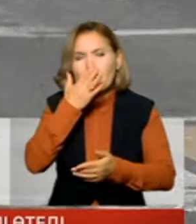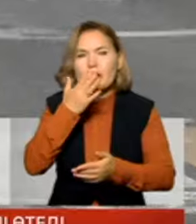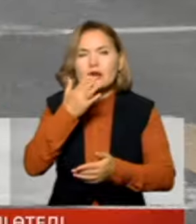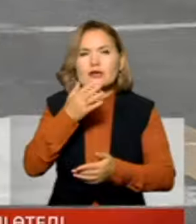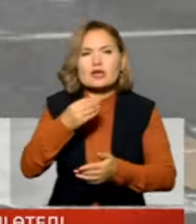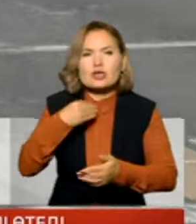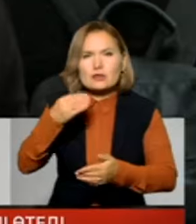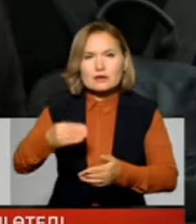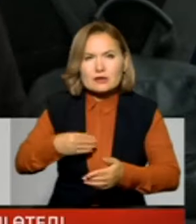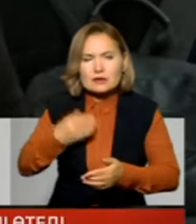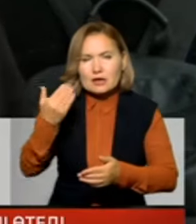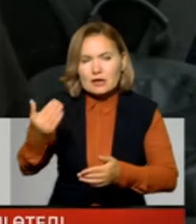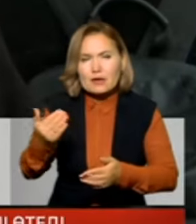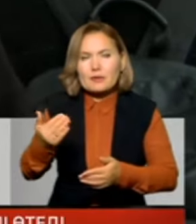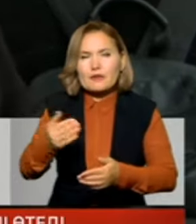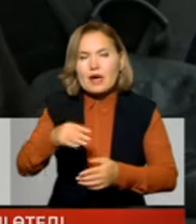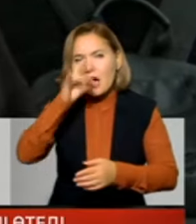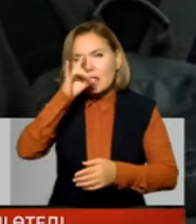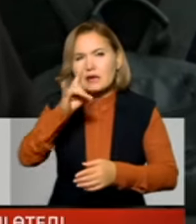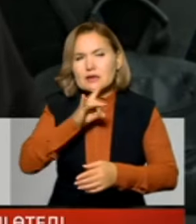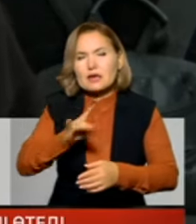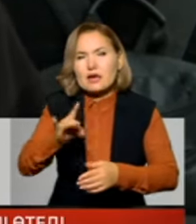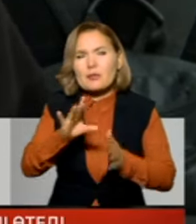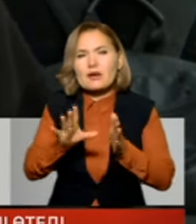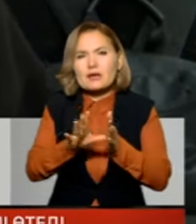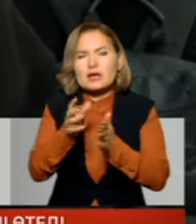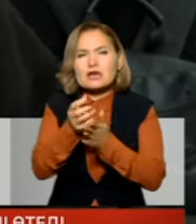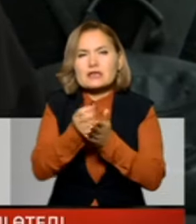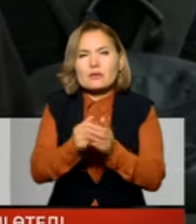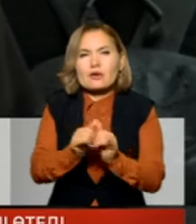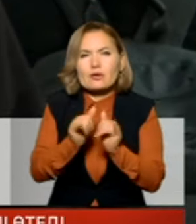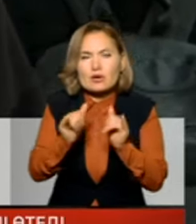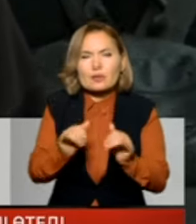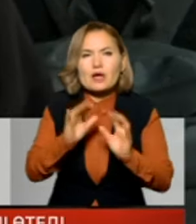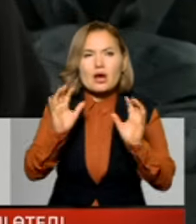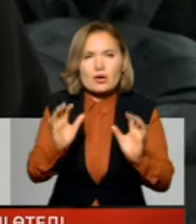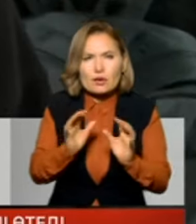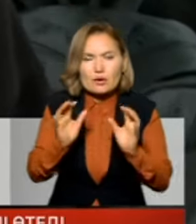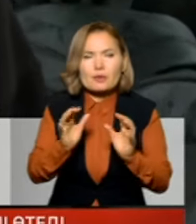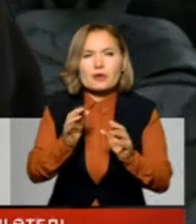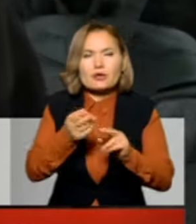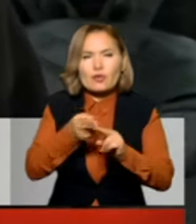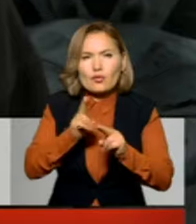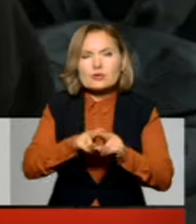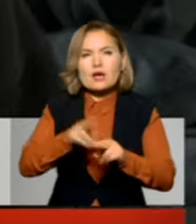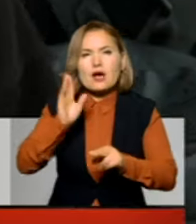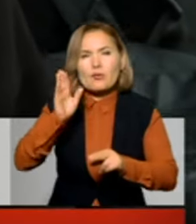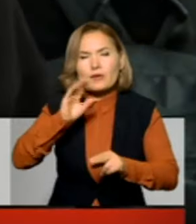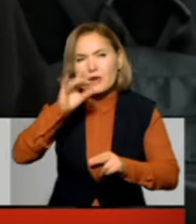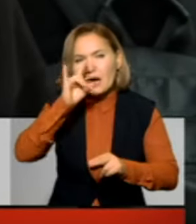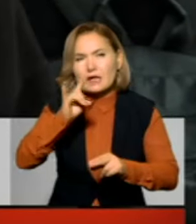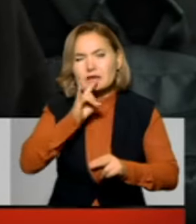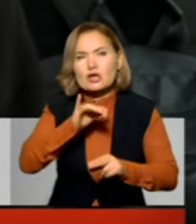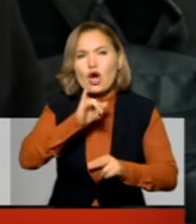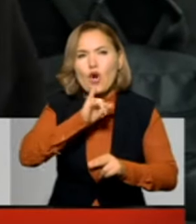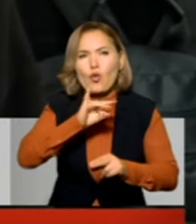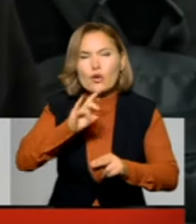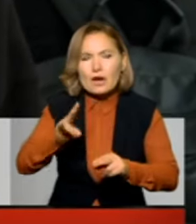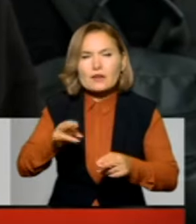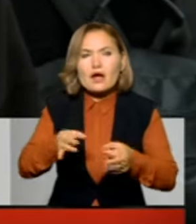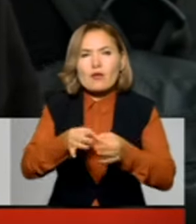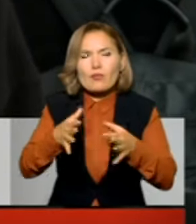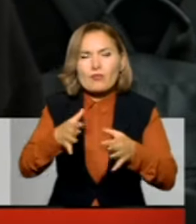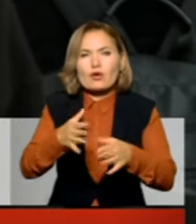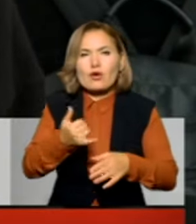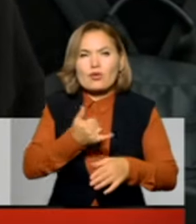ол сарқылмалы энергия көздерін сақтап қалып, мысалы, Қазақстанда уран деген көп